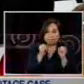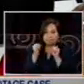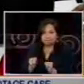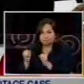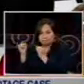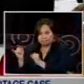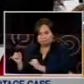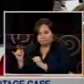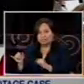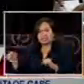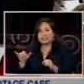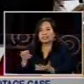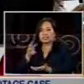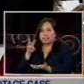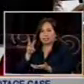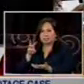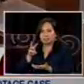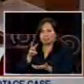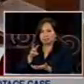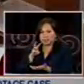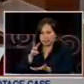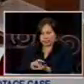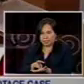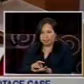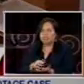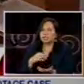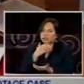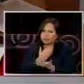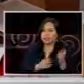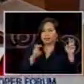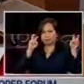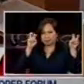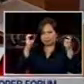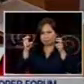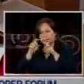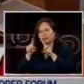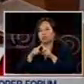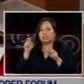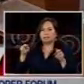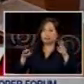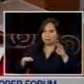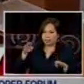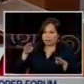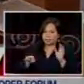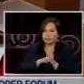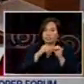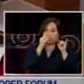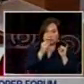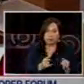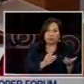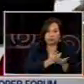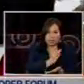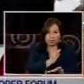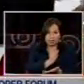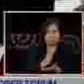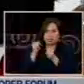karapatan. Okay. So may mga usapin po na kailangan po nga natin binabalanse yung mga individual rights or individual interests